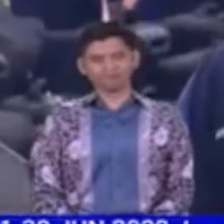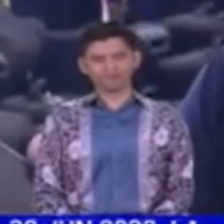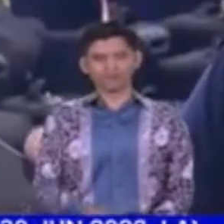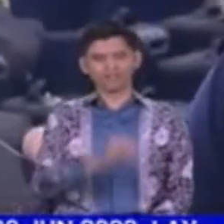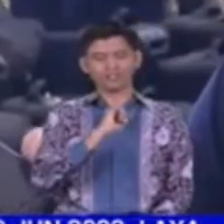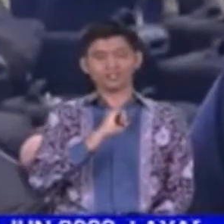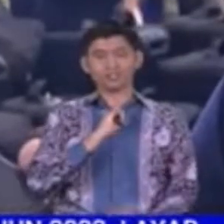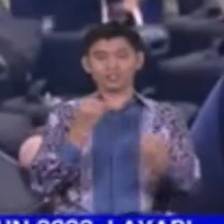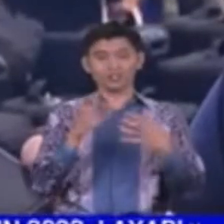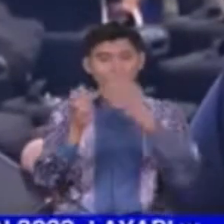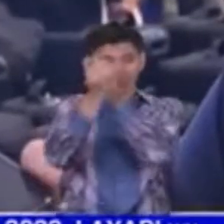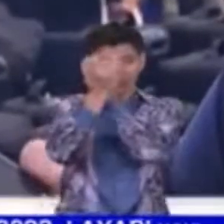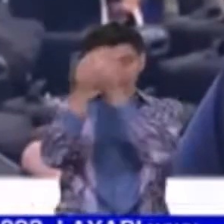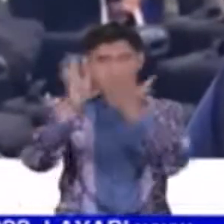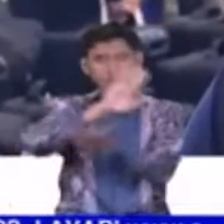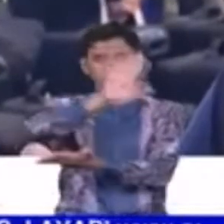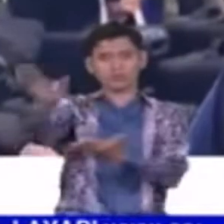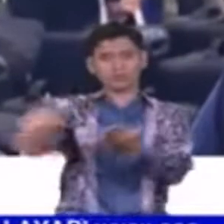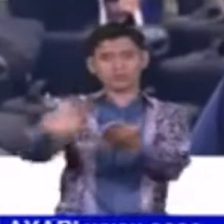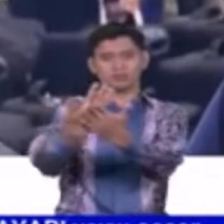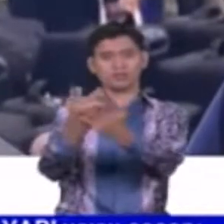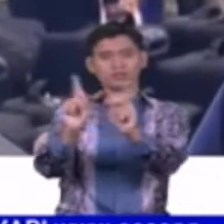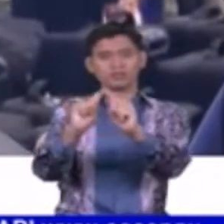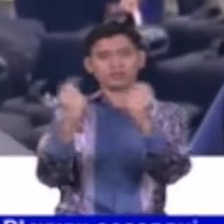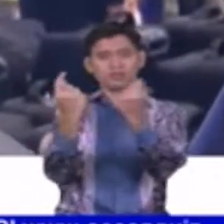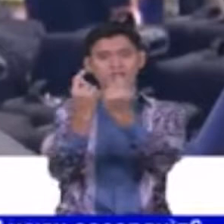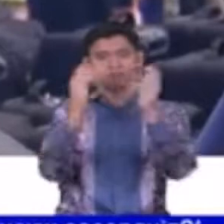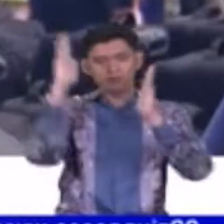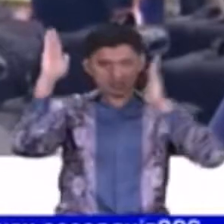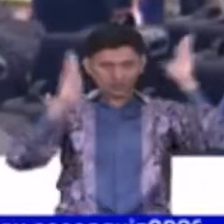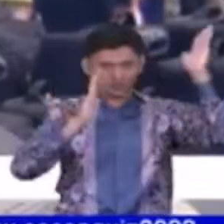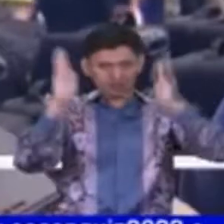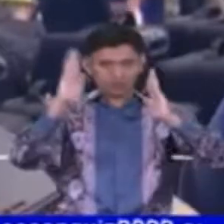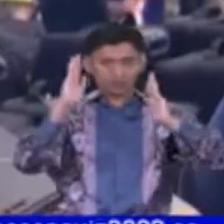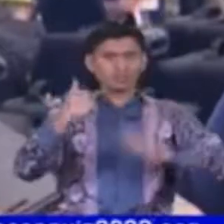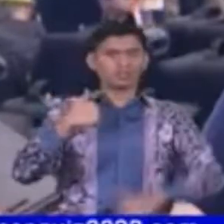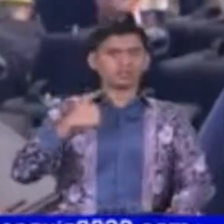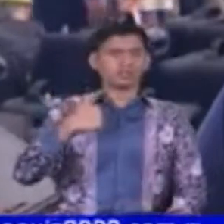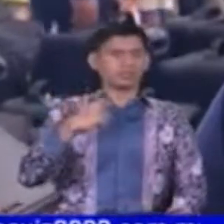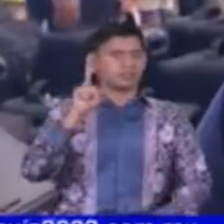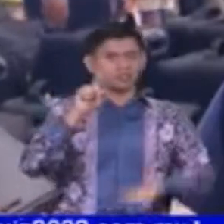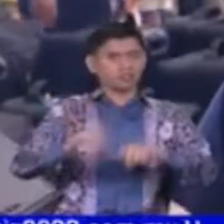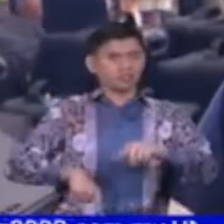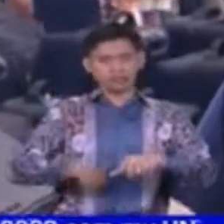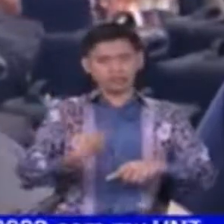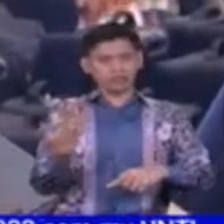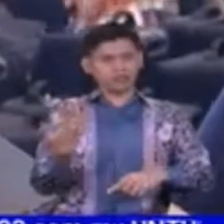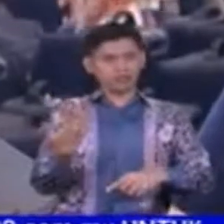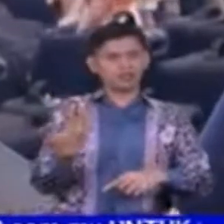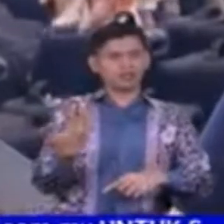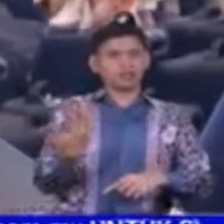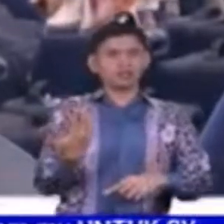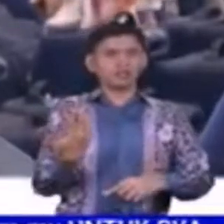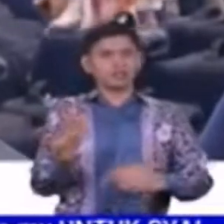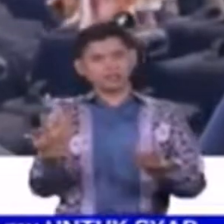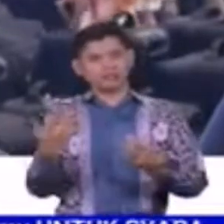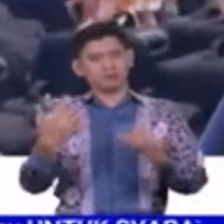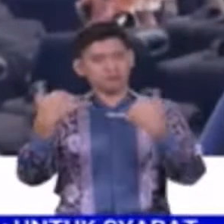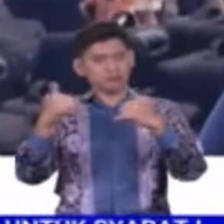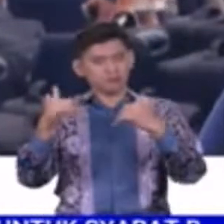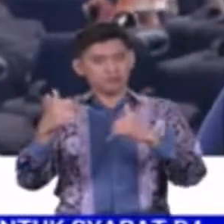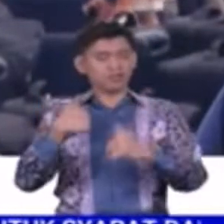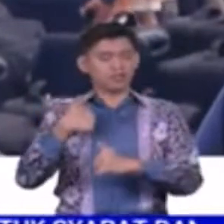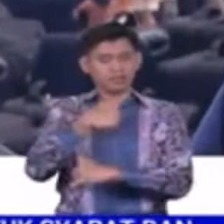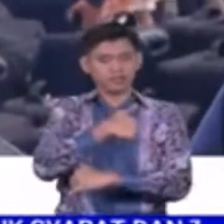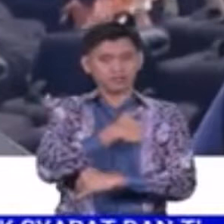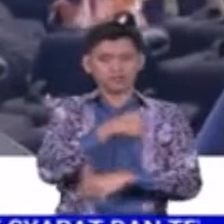Saya dah memaklumkan kepada pemain, kita tidak boleh mengambil sikap sambil lewa kepada pemain-pemain ataupun kepada